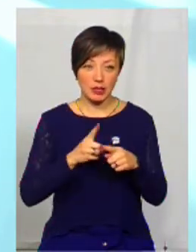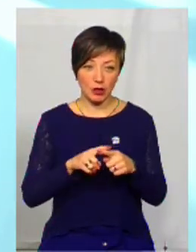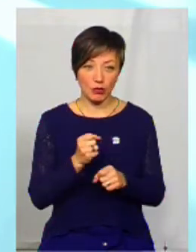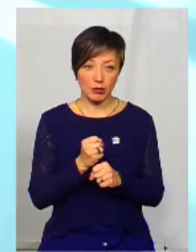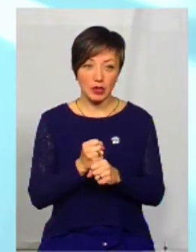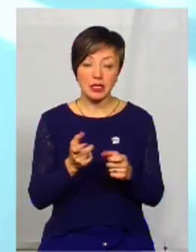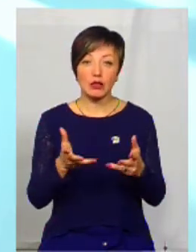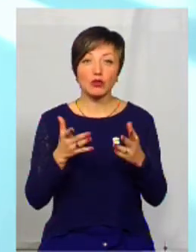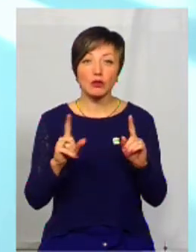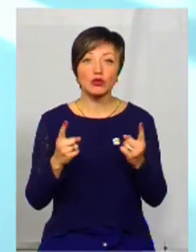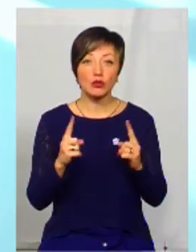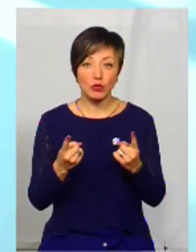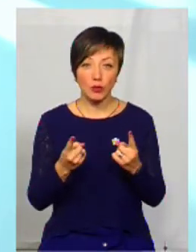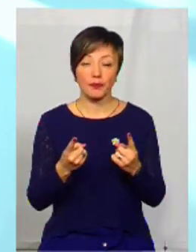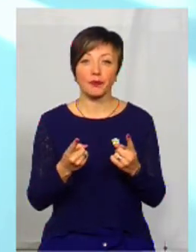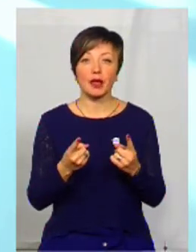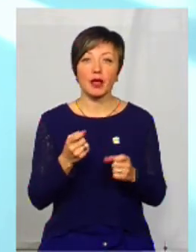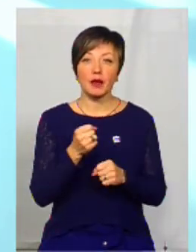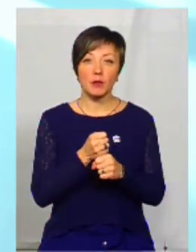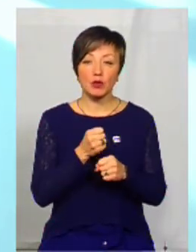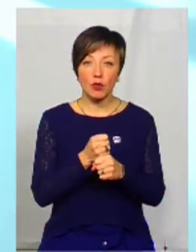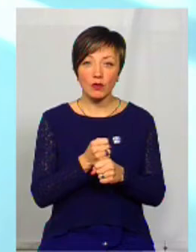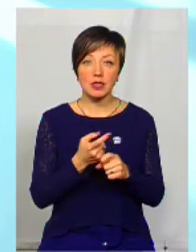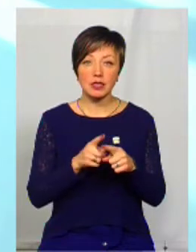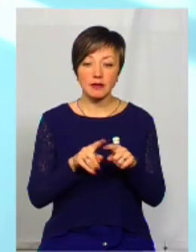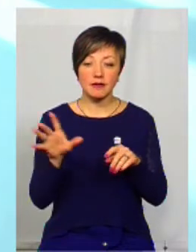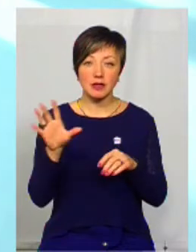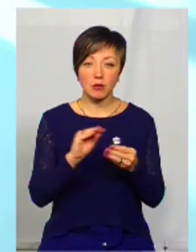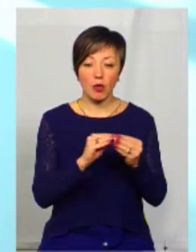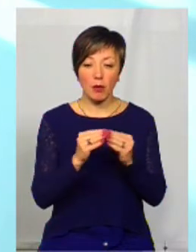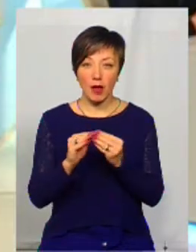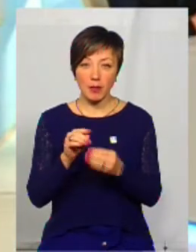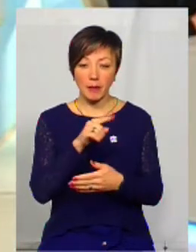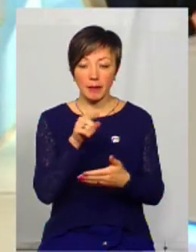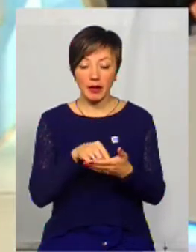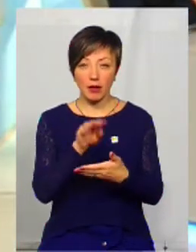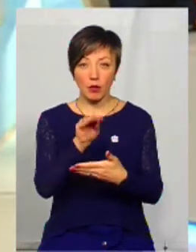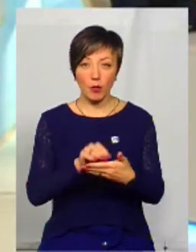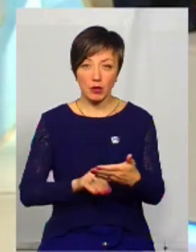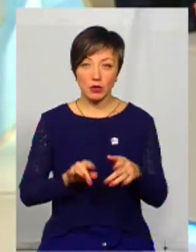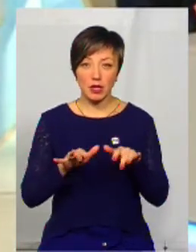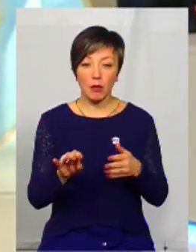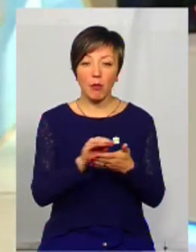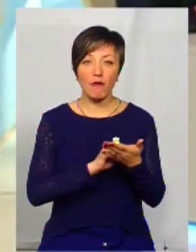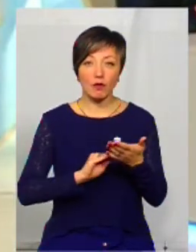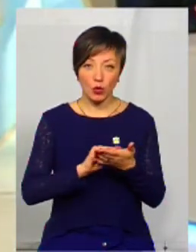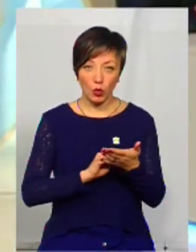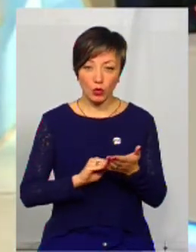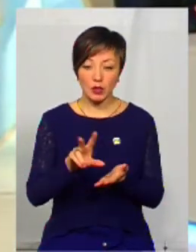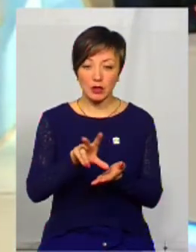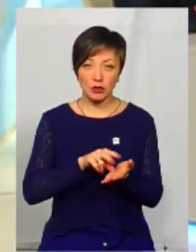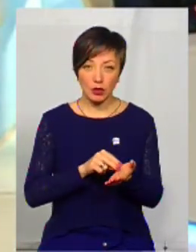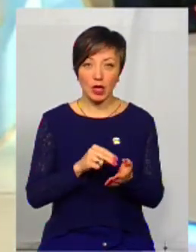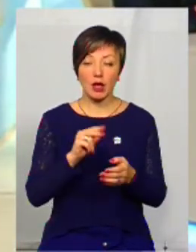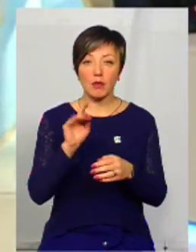робити. З'ясовується, чому. Вже відпрацьовуються ці всі такі проблемні моменти, прописуються ці заходи і повторно відбирається